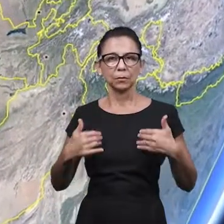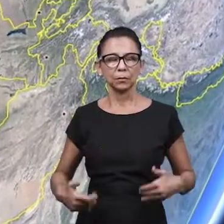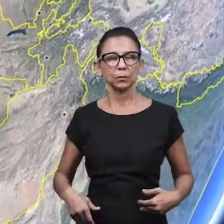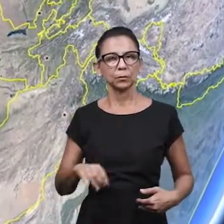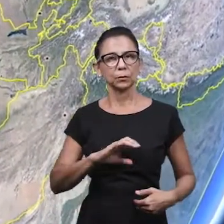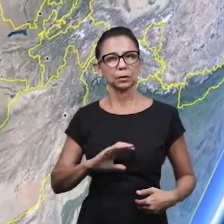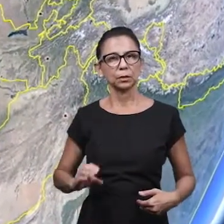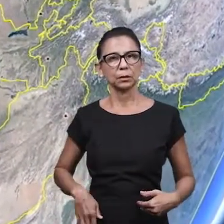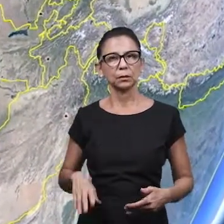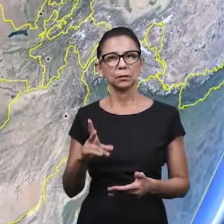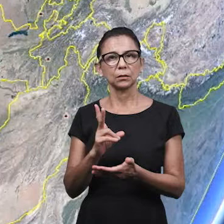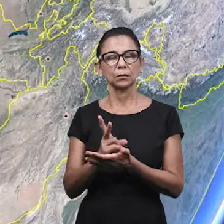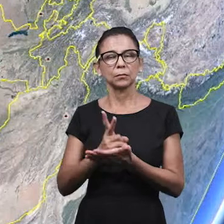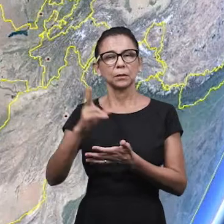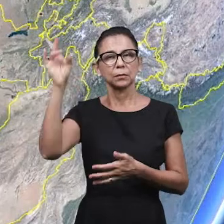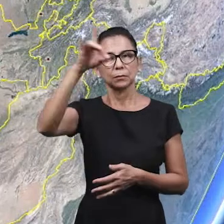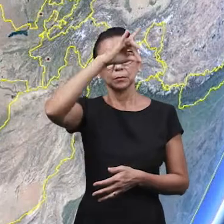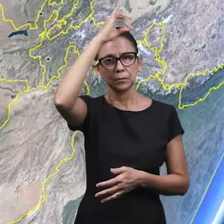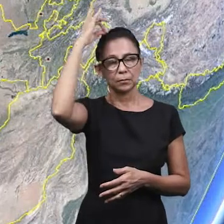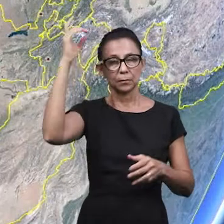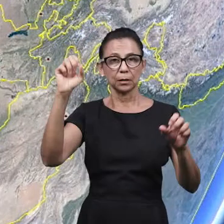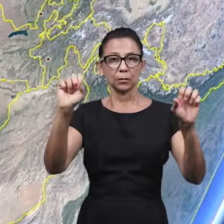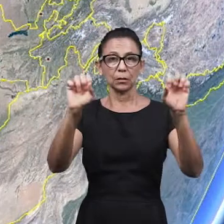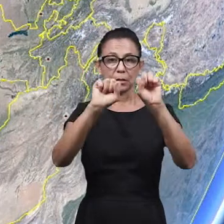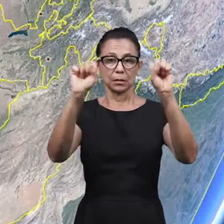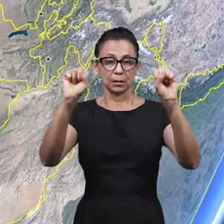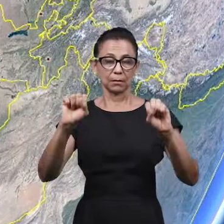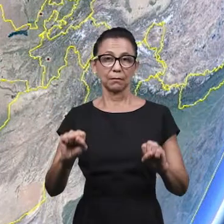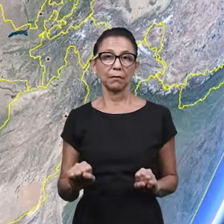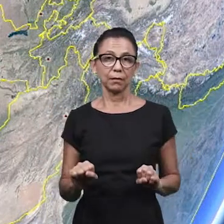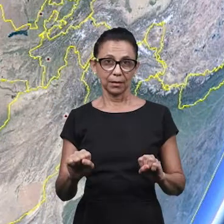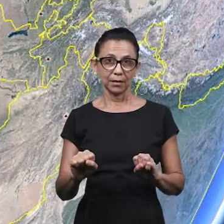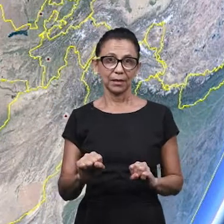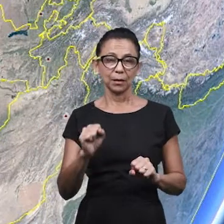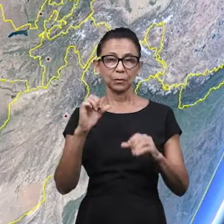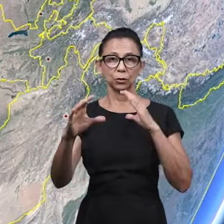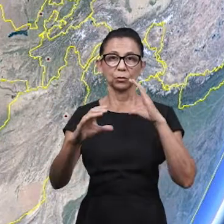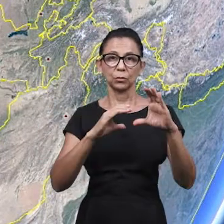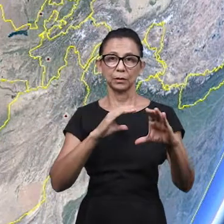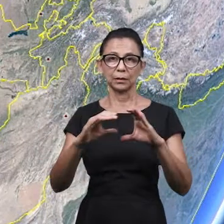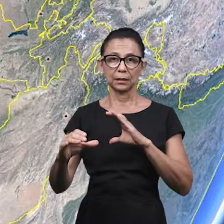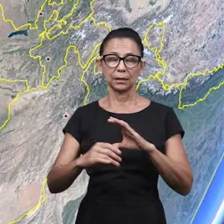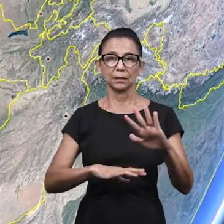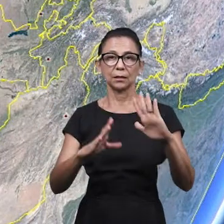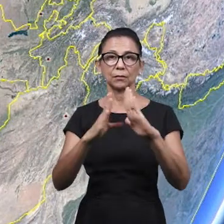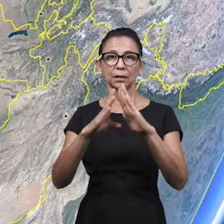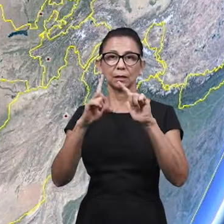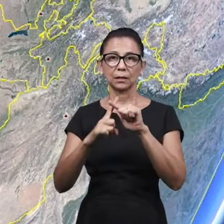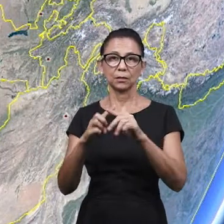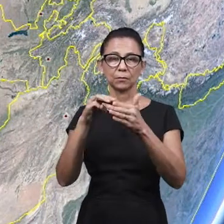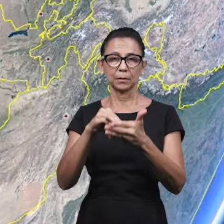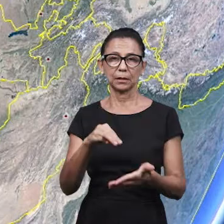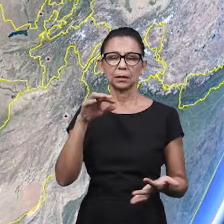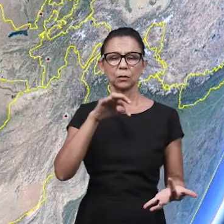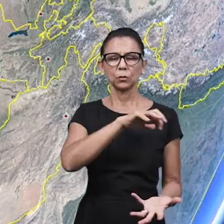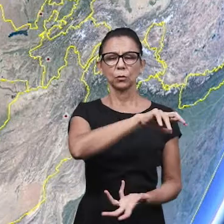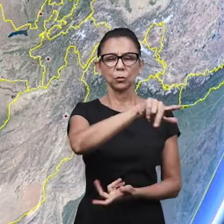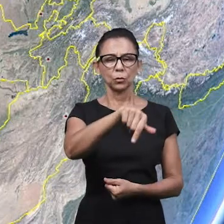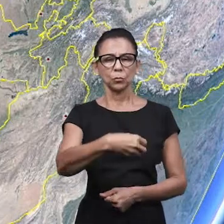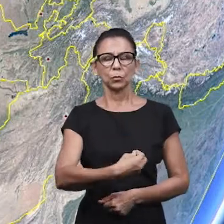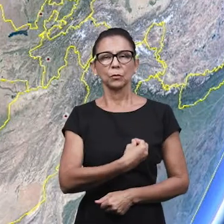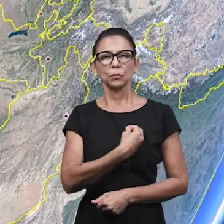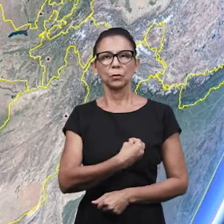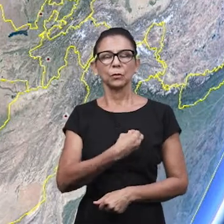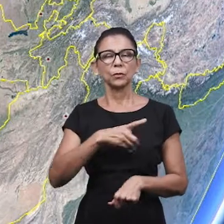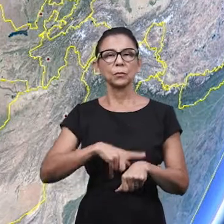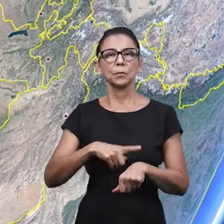même esprit. À travers le système de transmission, les membres de l'Église chrétienne Maranatha de toute la planète